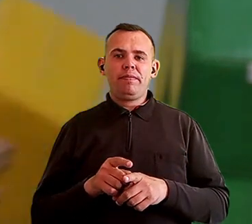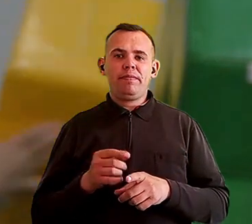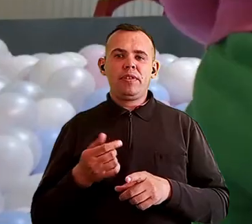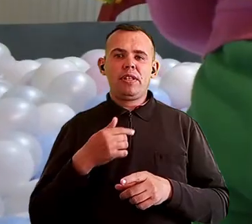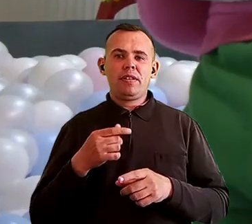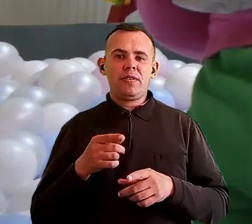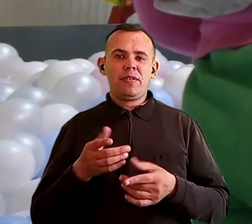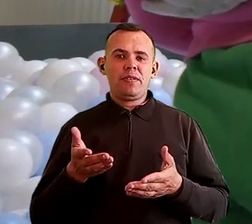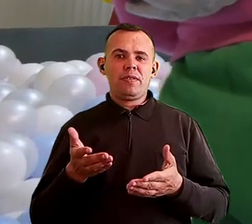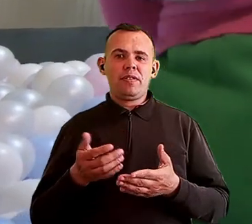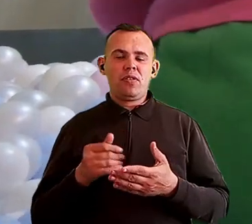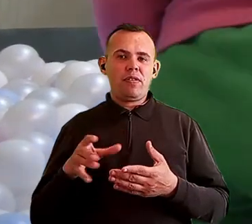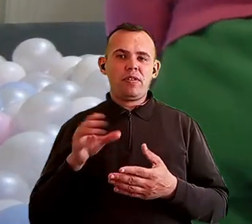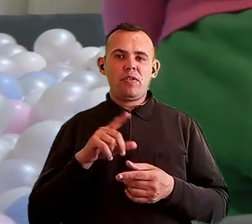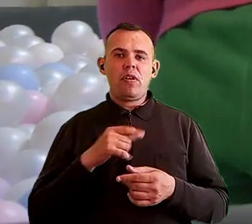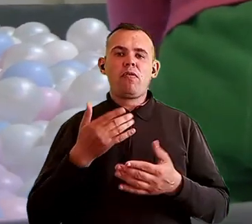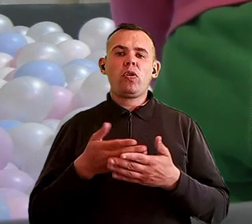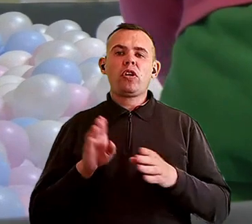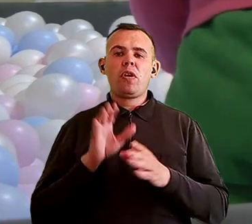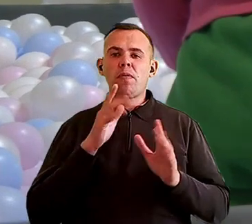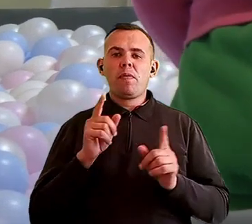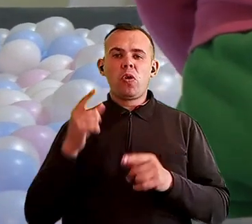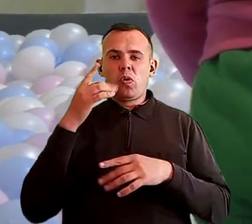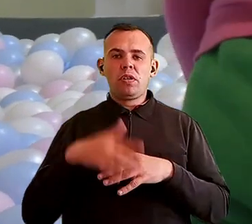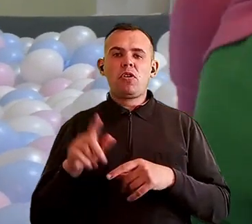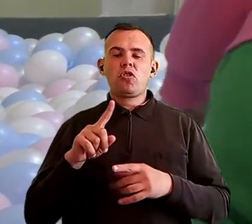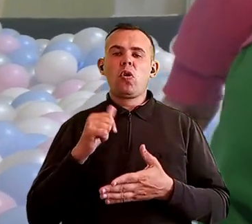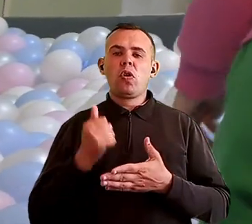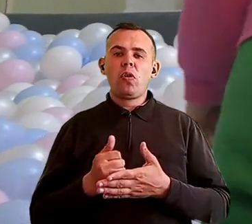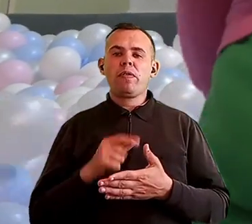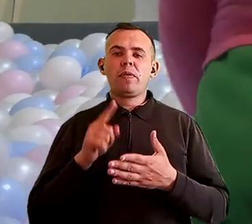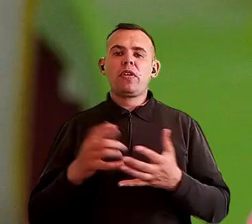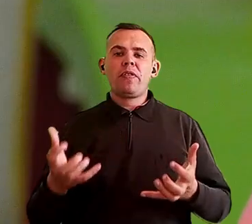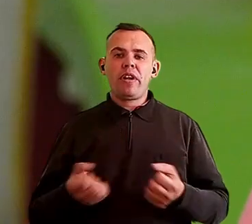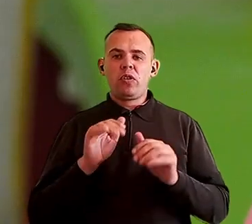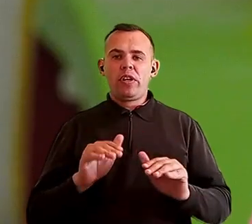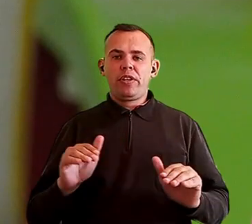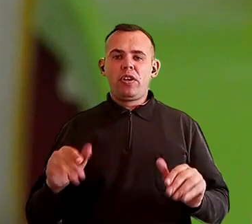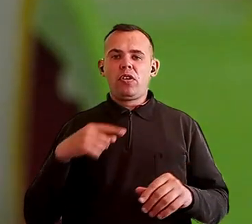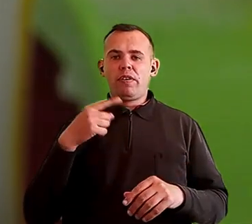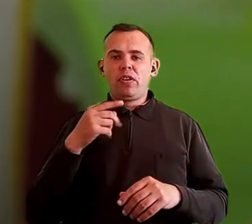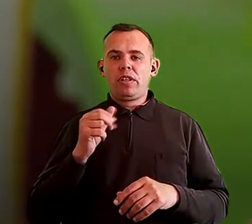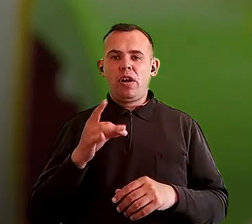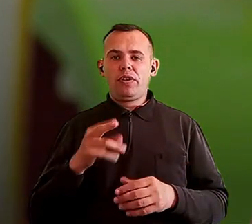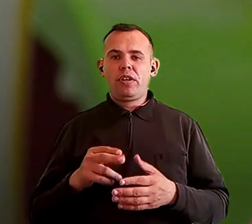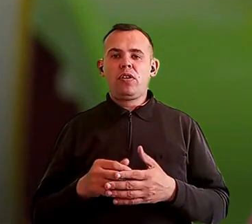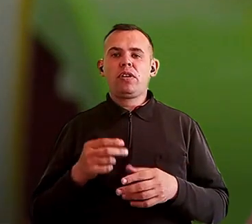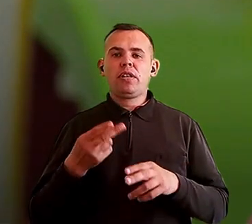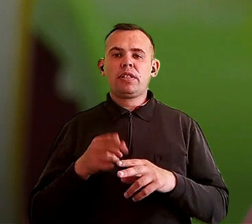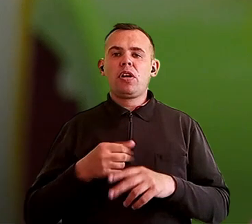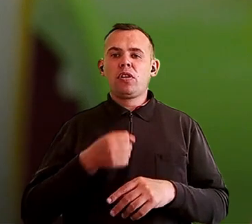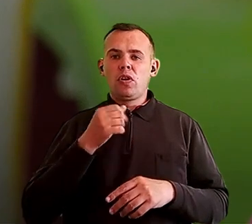старша дочка. У такі моменти розумію, що головне завдання – врятувати дітей, говорить Дар'я. Ще дорослому ще можна, так?